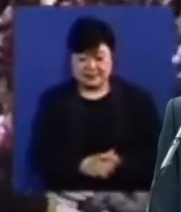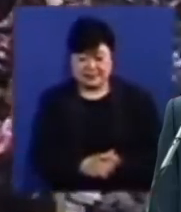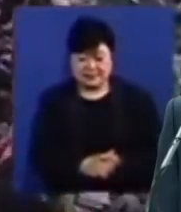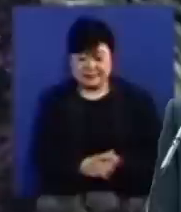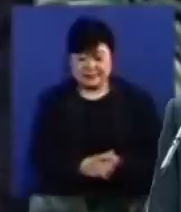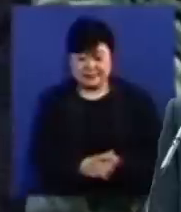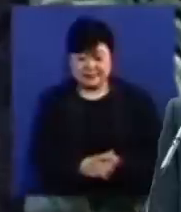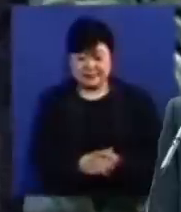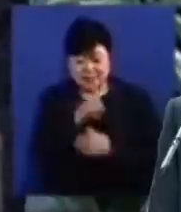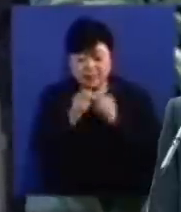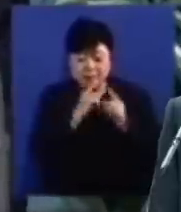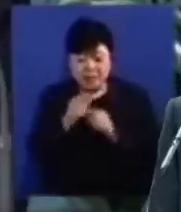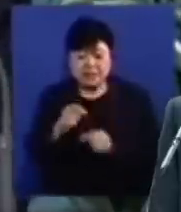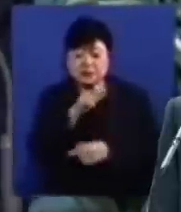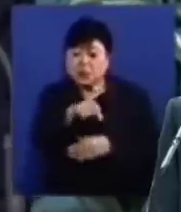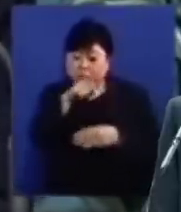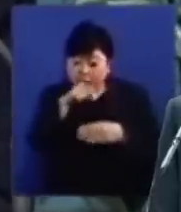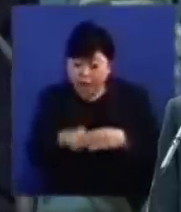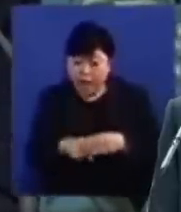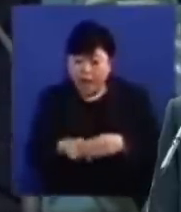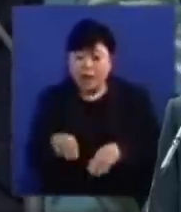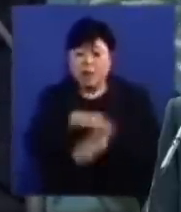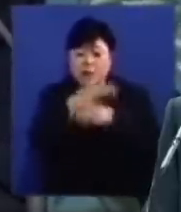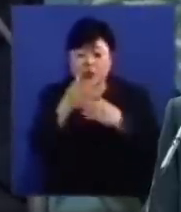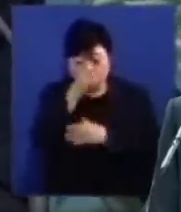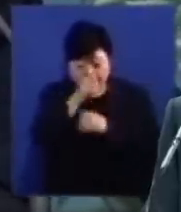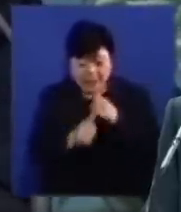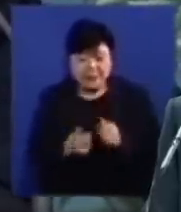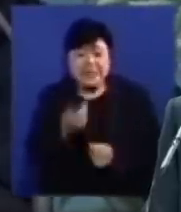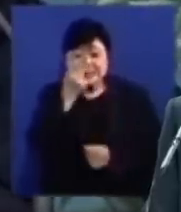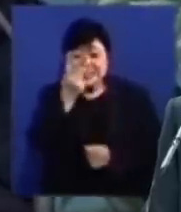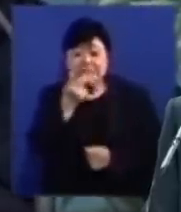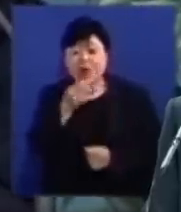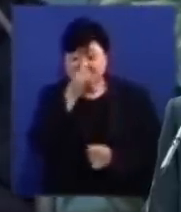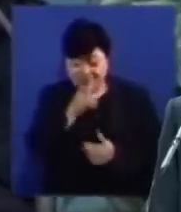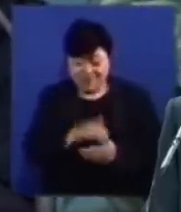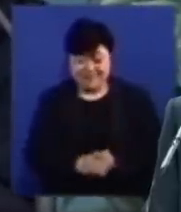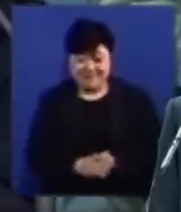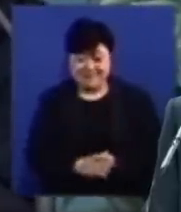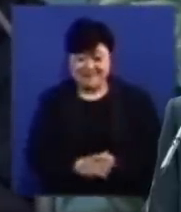이 하나님 말씀 속에는 모두 다 하나님의 생명이 들어있어요.